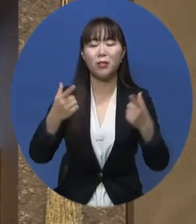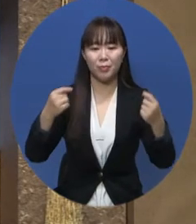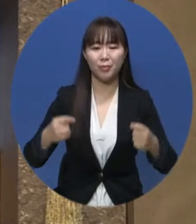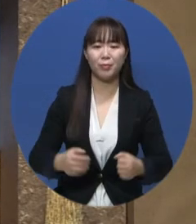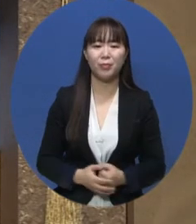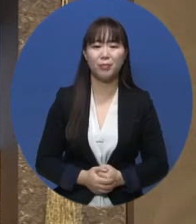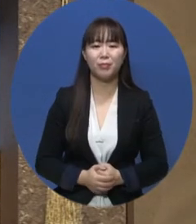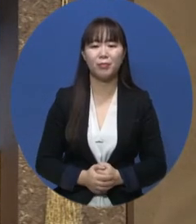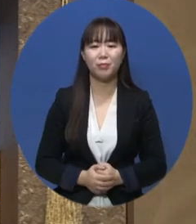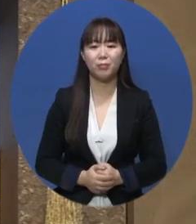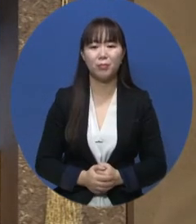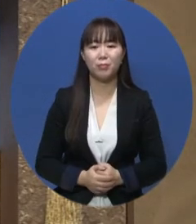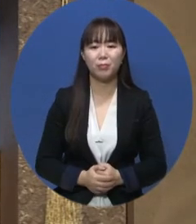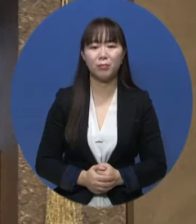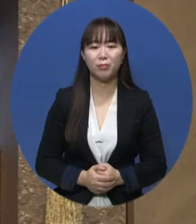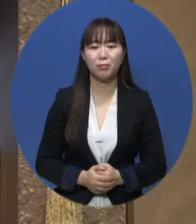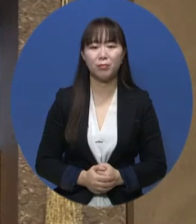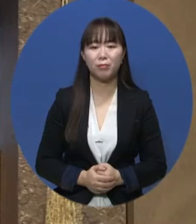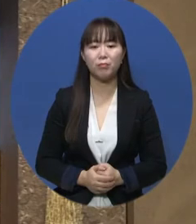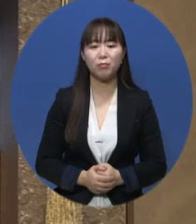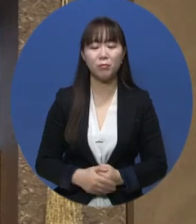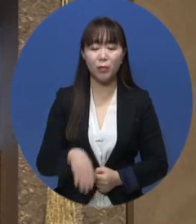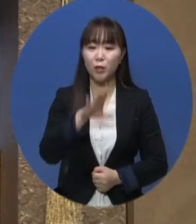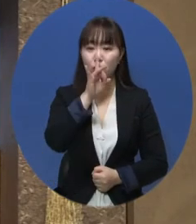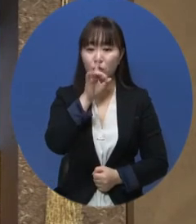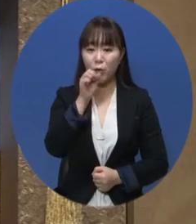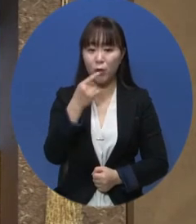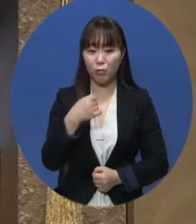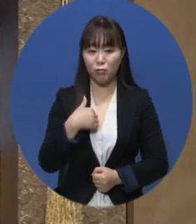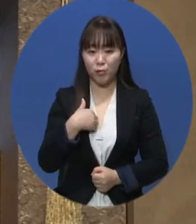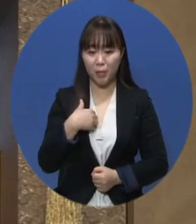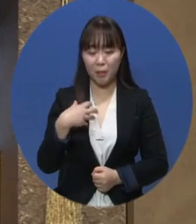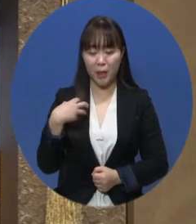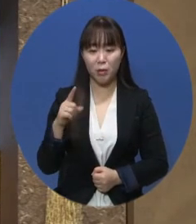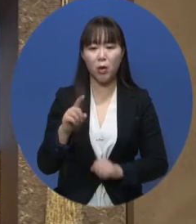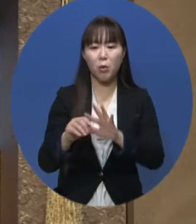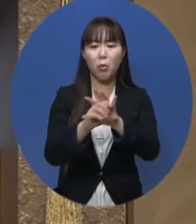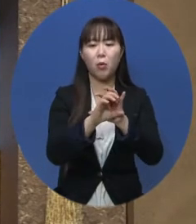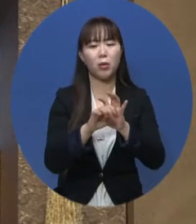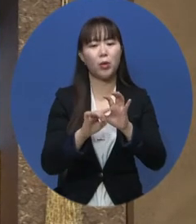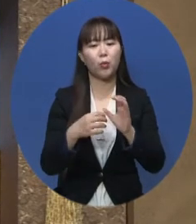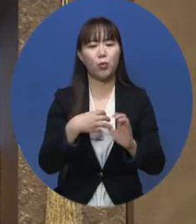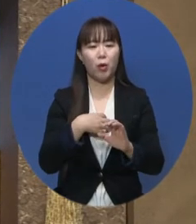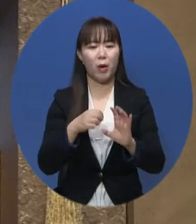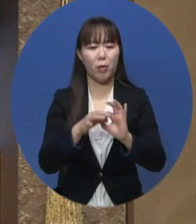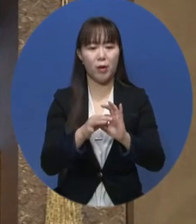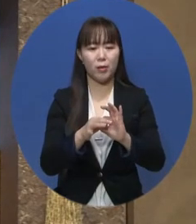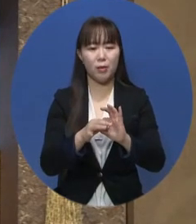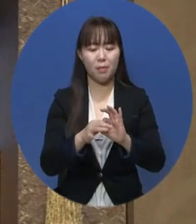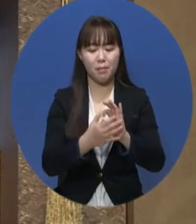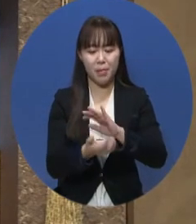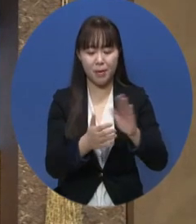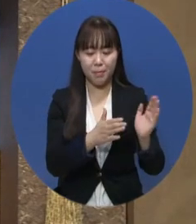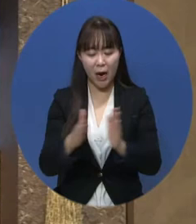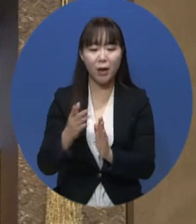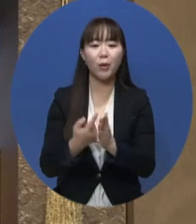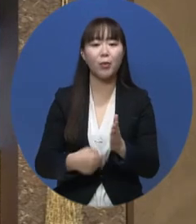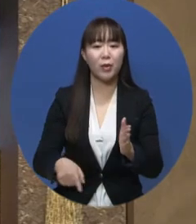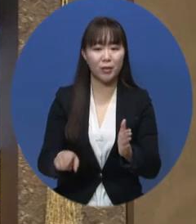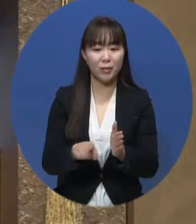생각합니다. 네. 그래서 저희 중앙회에서는 그동안에 이런 그 코로나로 위험한 거에 대해서 대비하기 위해서